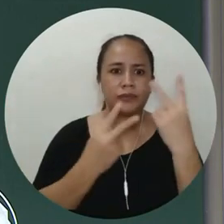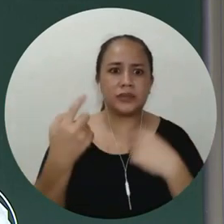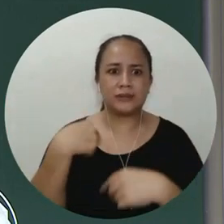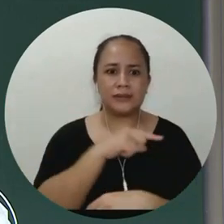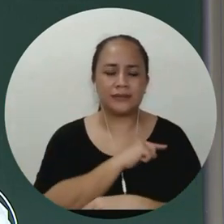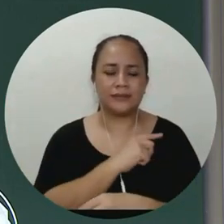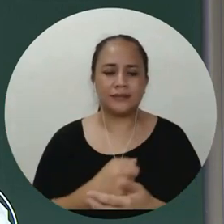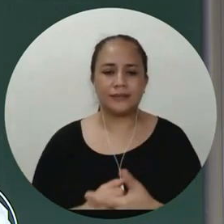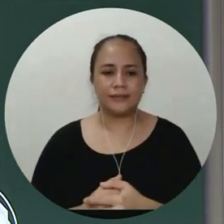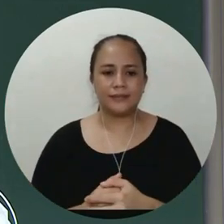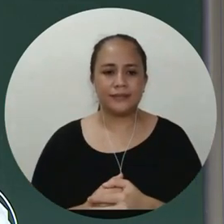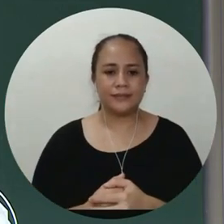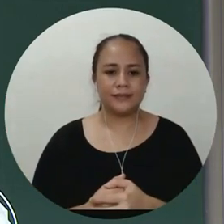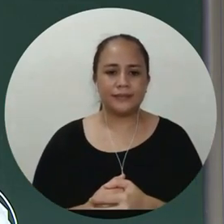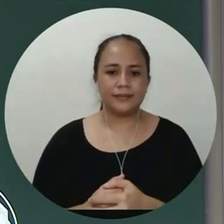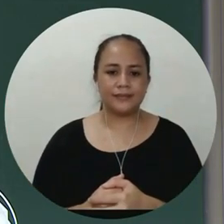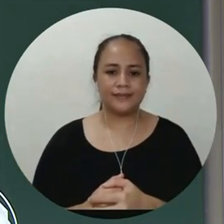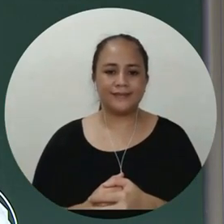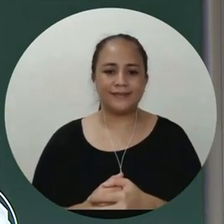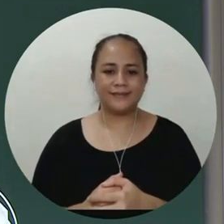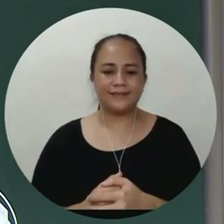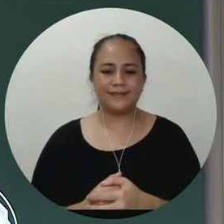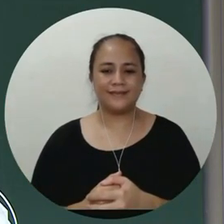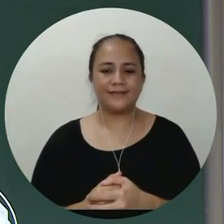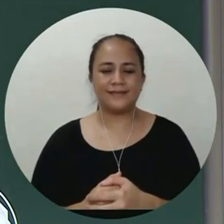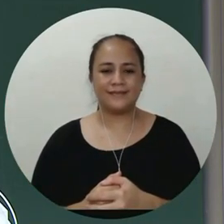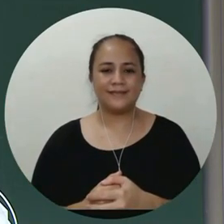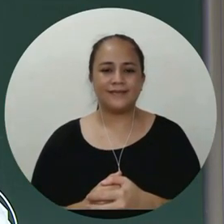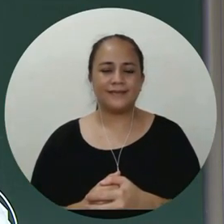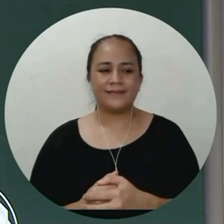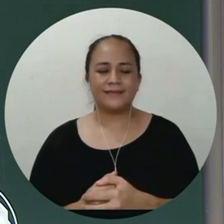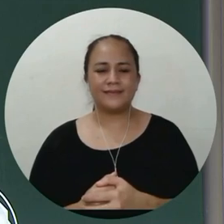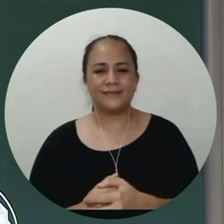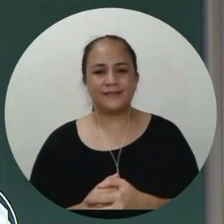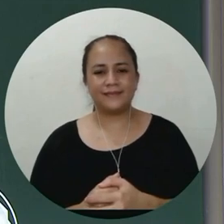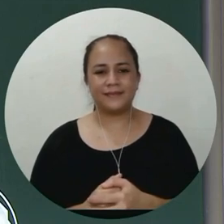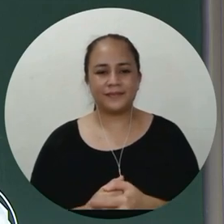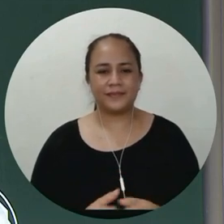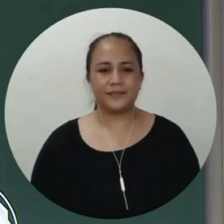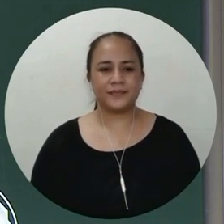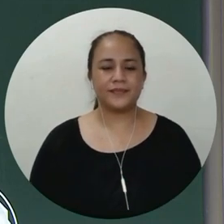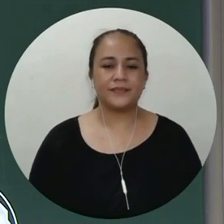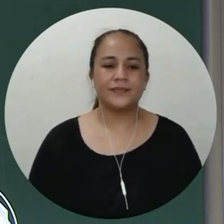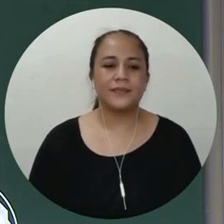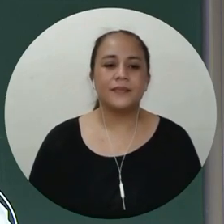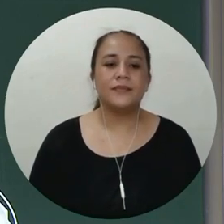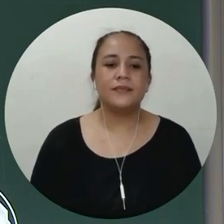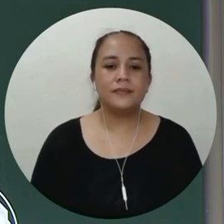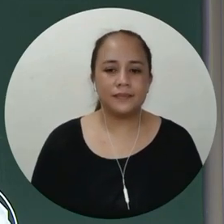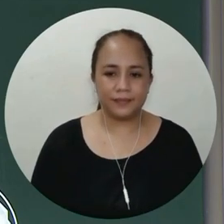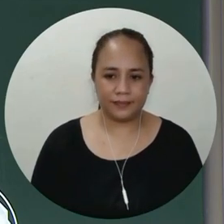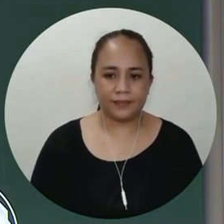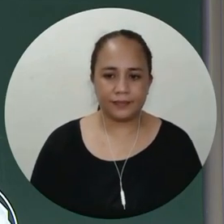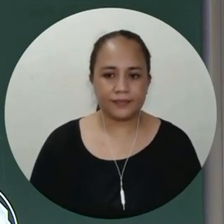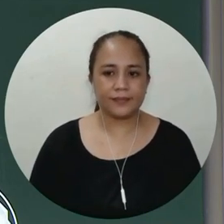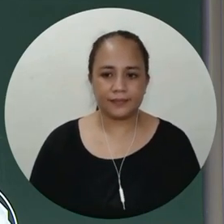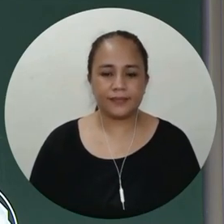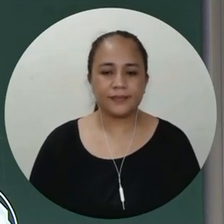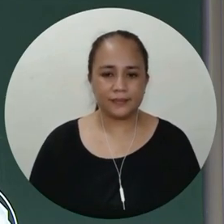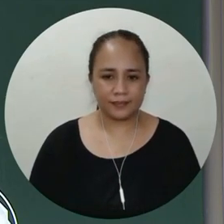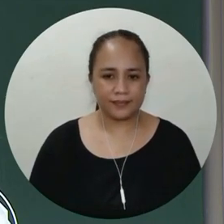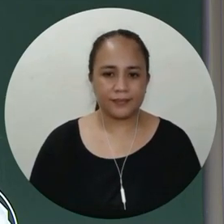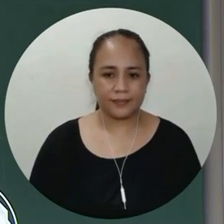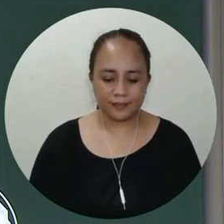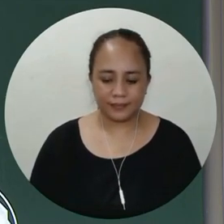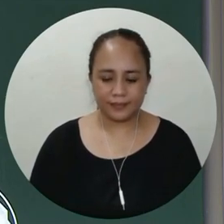우리 예원 선교는요. 전도, 치유, 말씀 운동이 세 가지를 확실하게 해 가지고 여러분